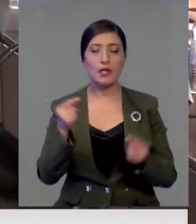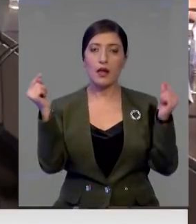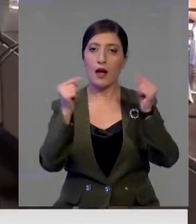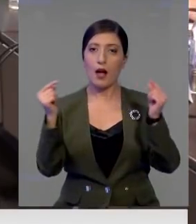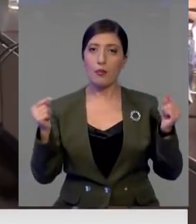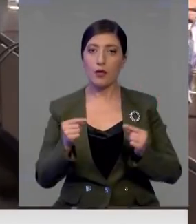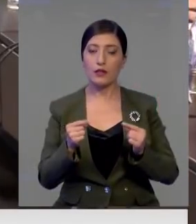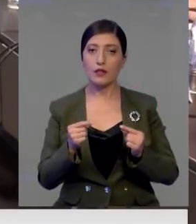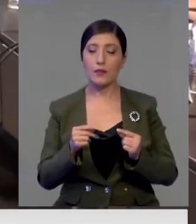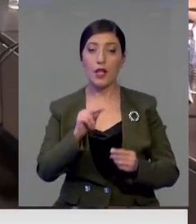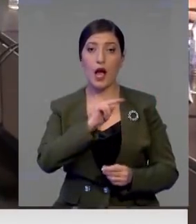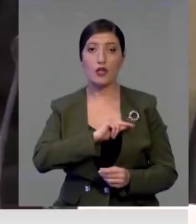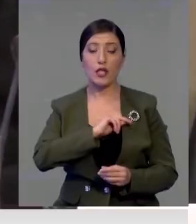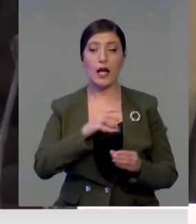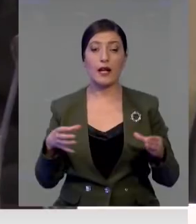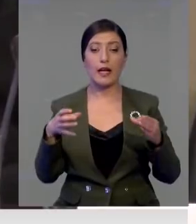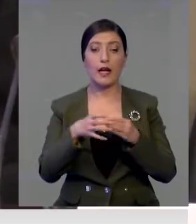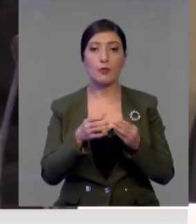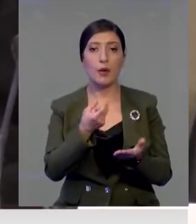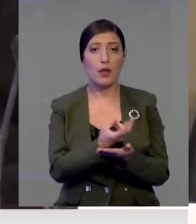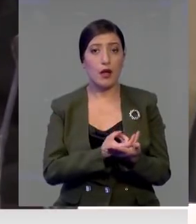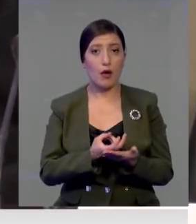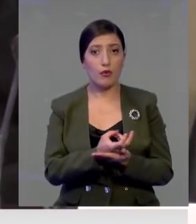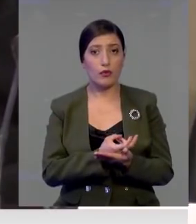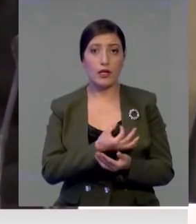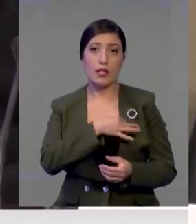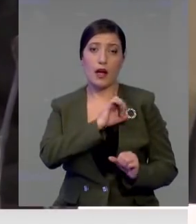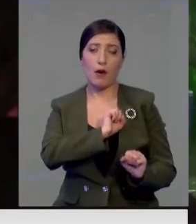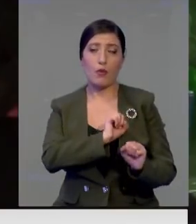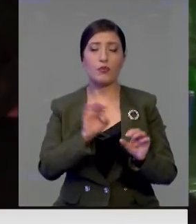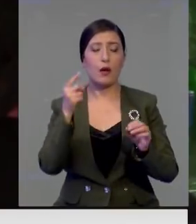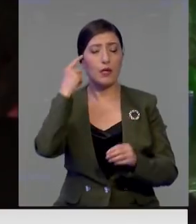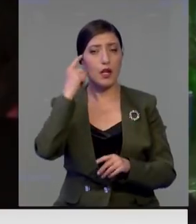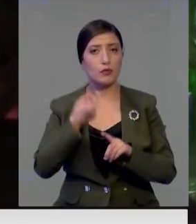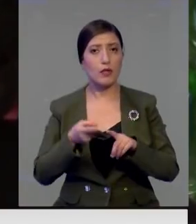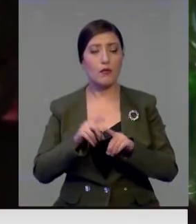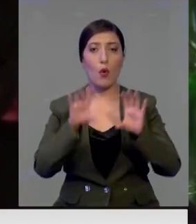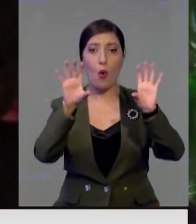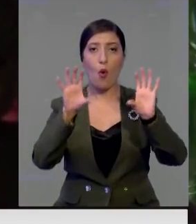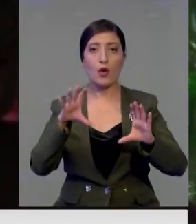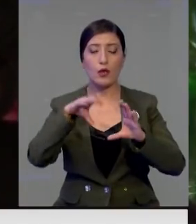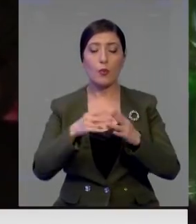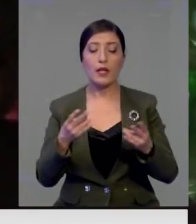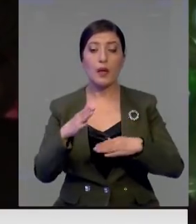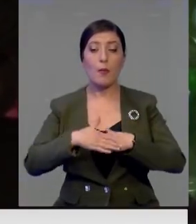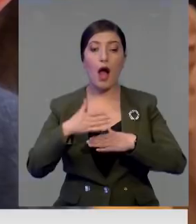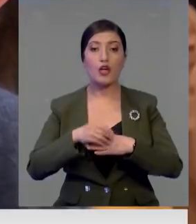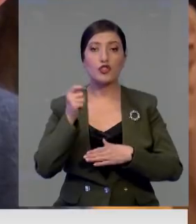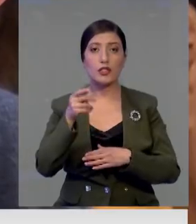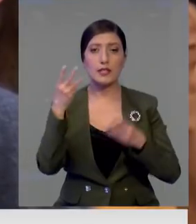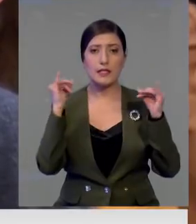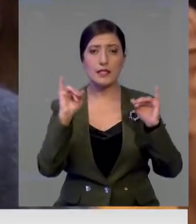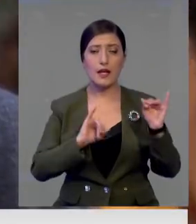մշակող աշխատանքային խմբի հիմնական մտահոգությունն է։ Իրավապաշտպանները կարծում են, որ գործող օրենքում պետք է պատժի համակարգը փոխել, հատկապես